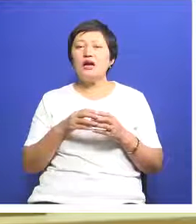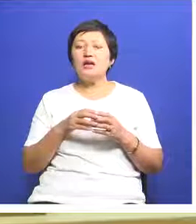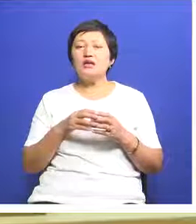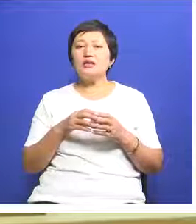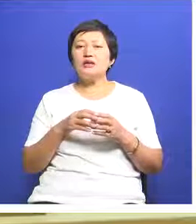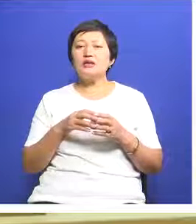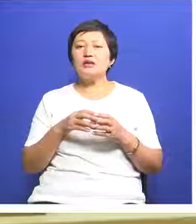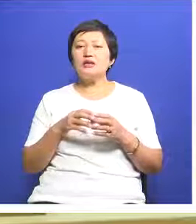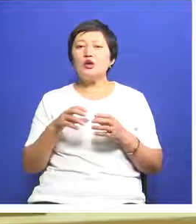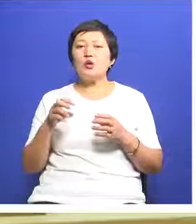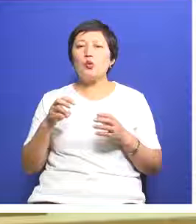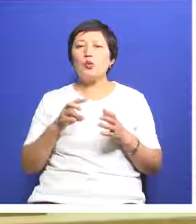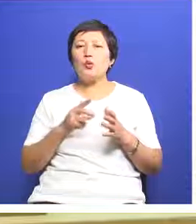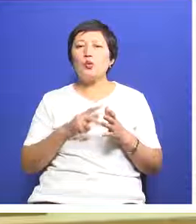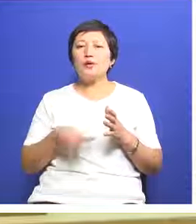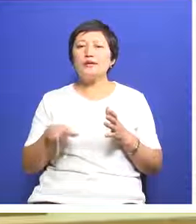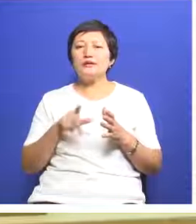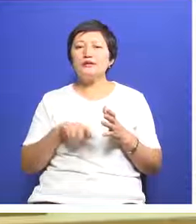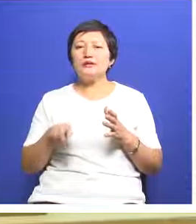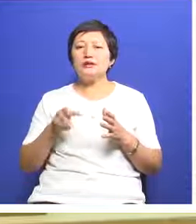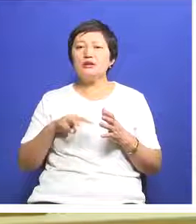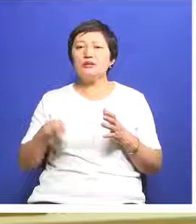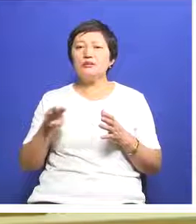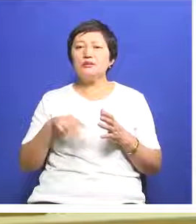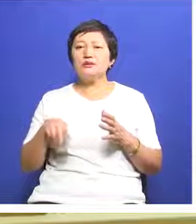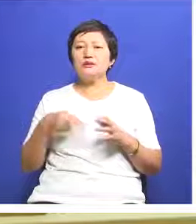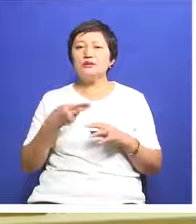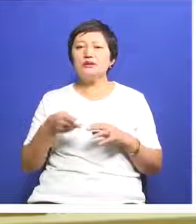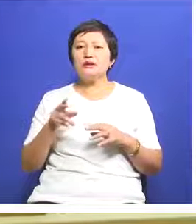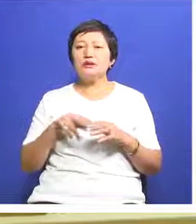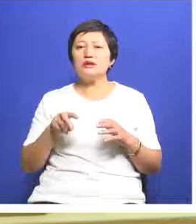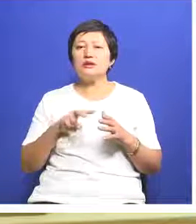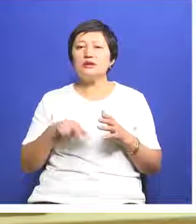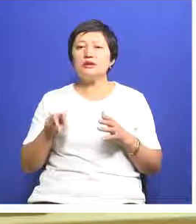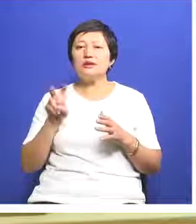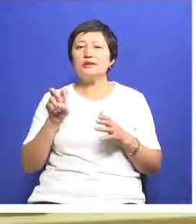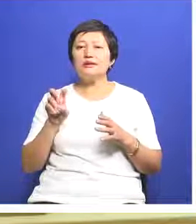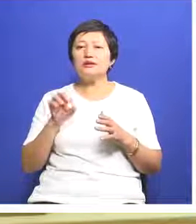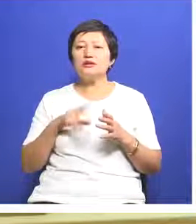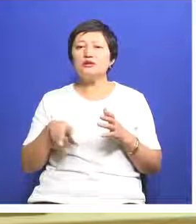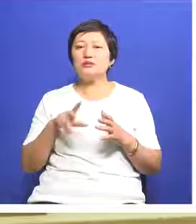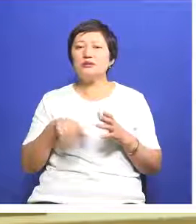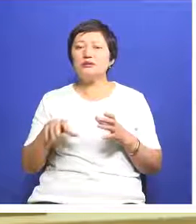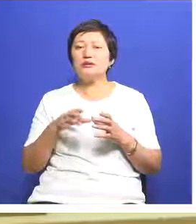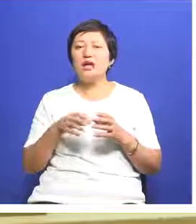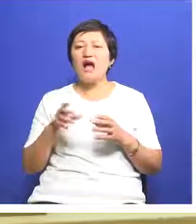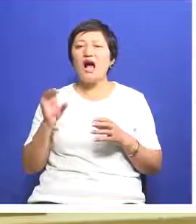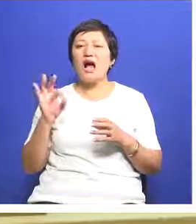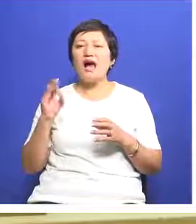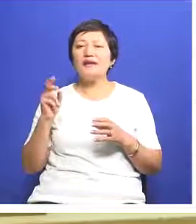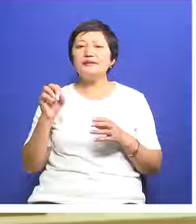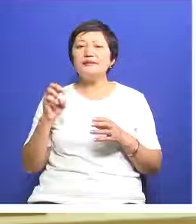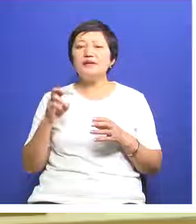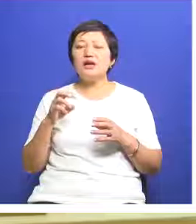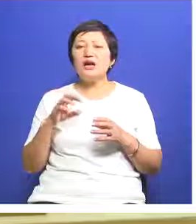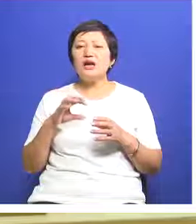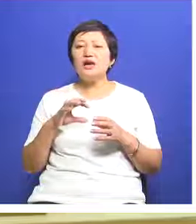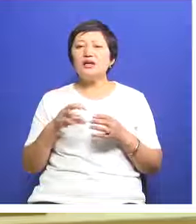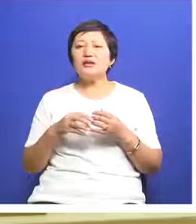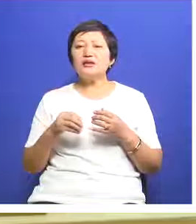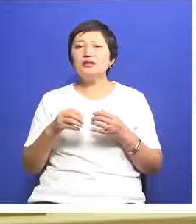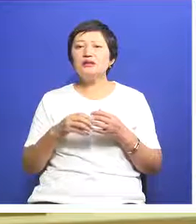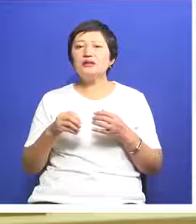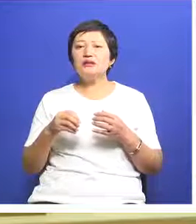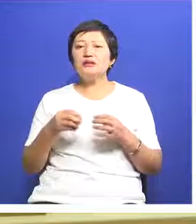жауапкершілік шектеулі серіктестігінен 37 миллион ақша жалпы 225 миллион қаражат көктемгі шаруаларға егін